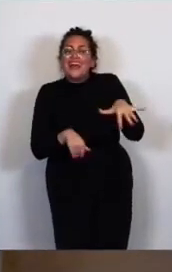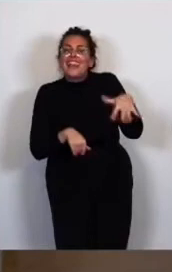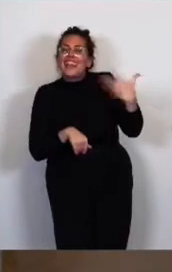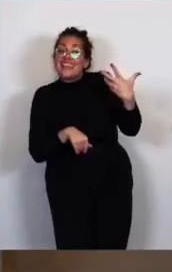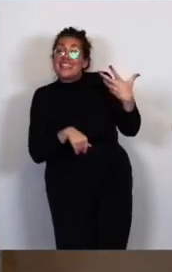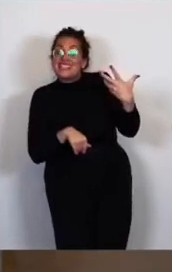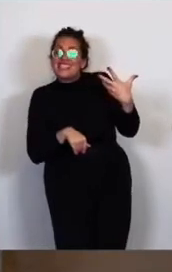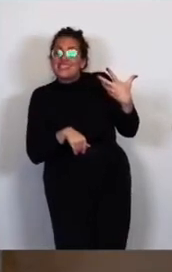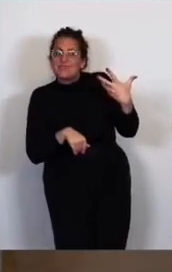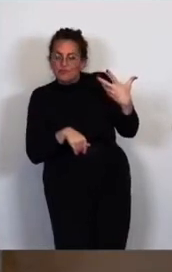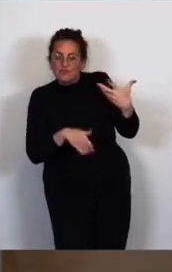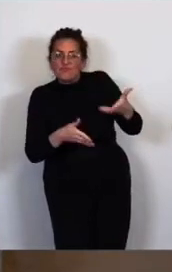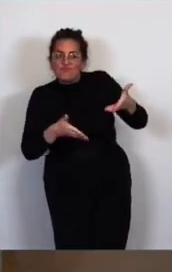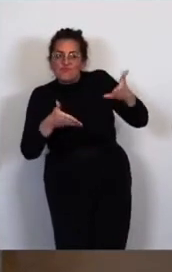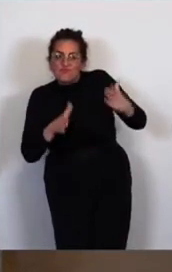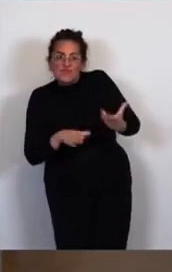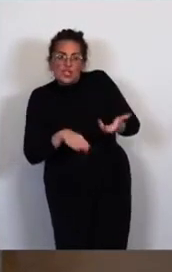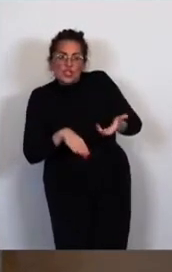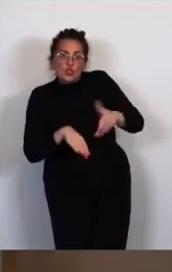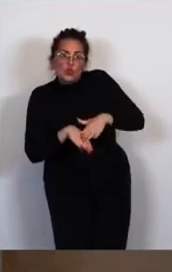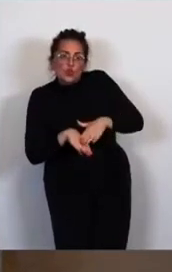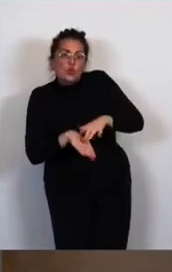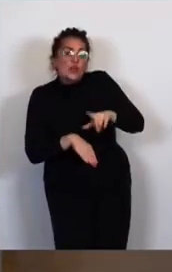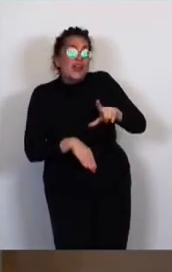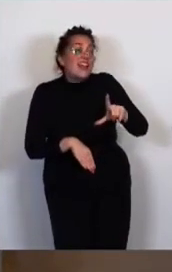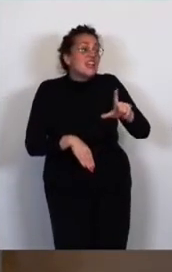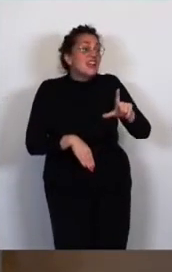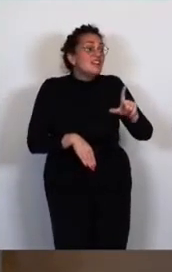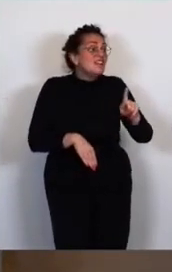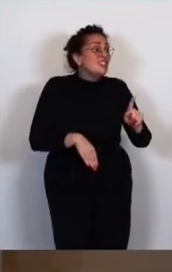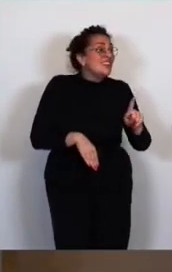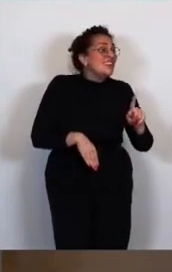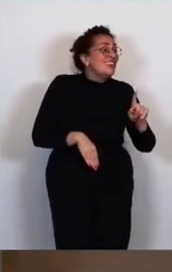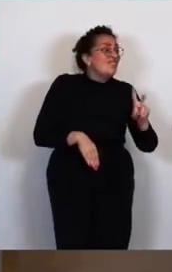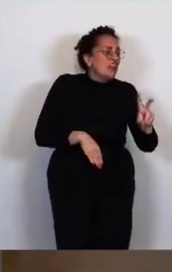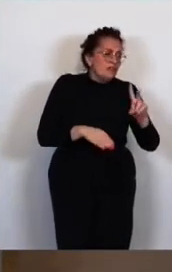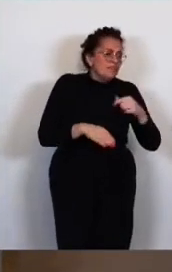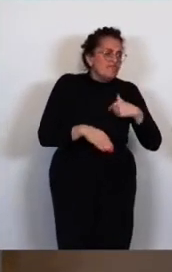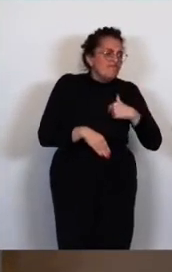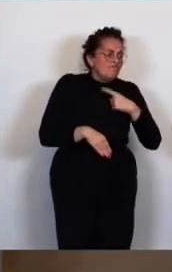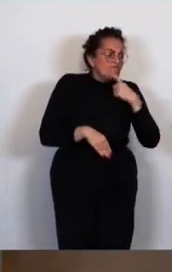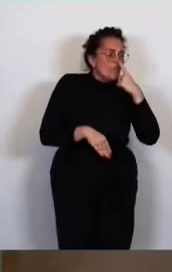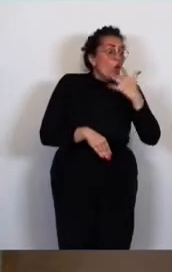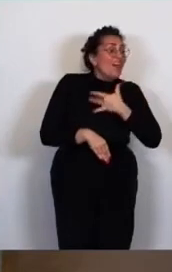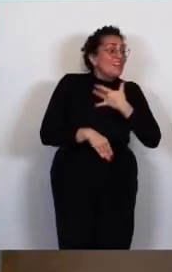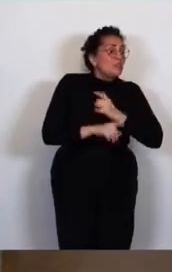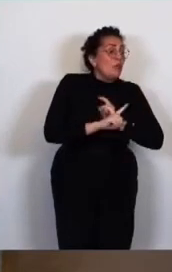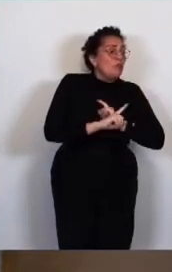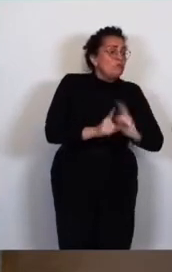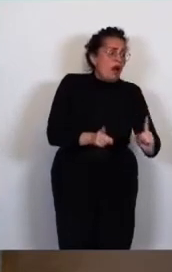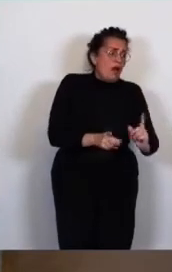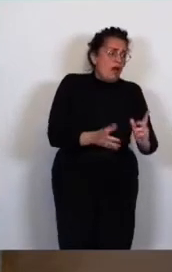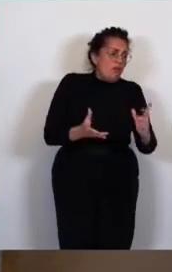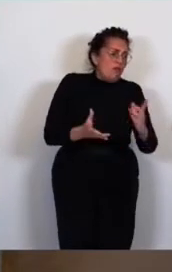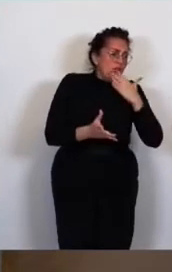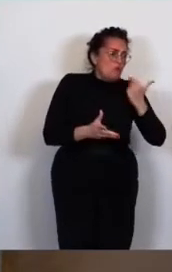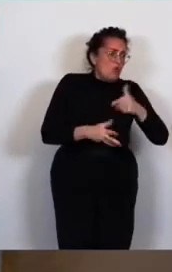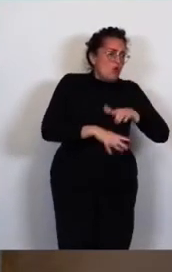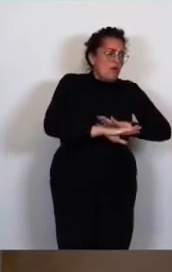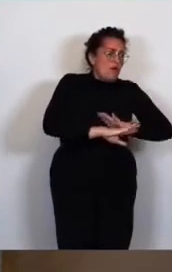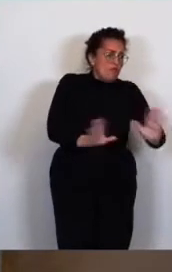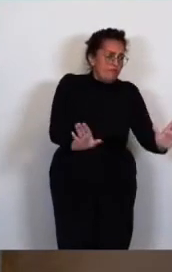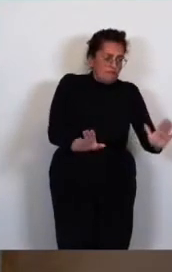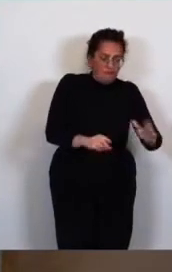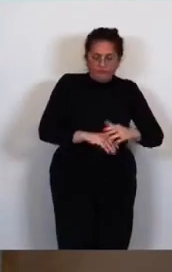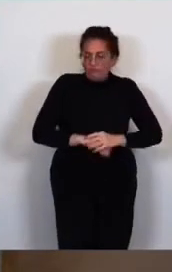avis défavorable sur ce projet de LGV jugé peu pertinent. Le coût de la rénovation des lignes existantes